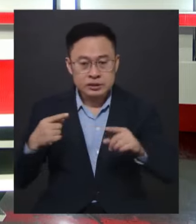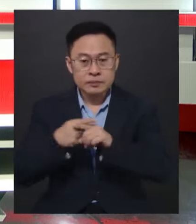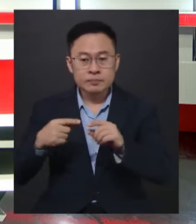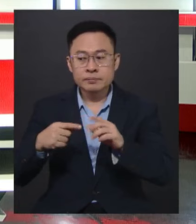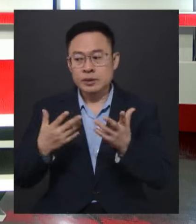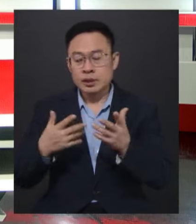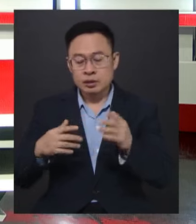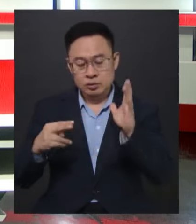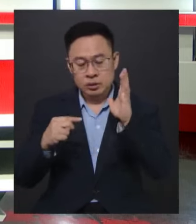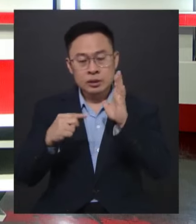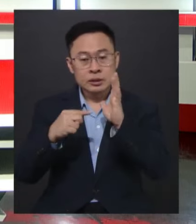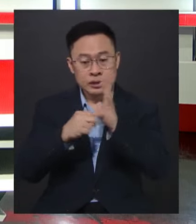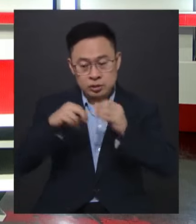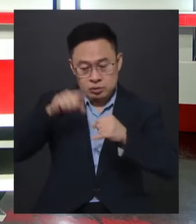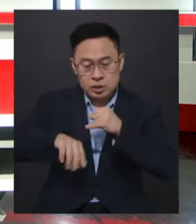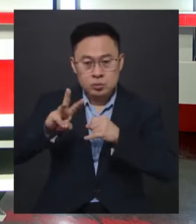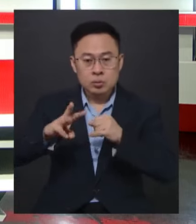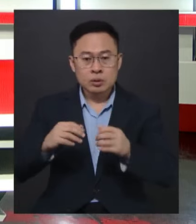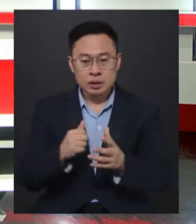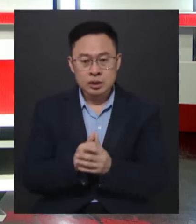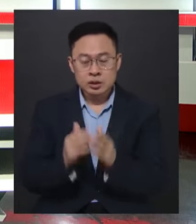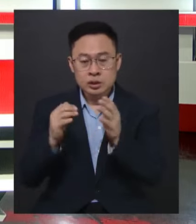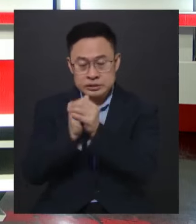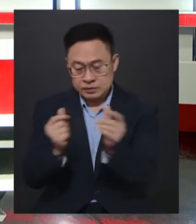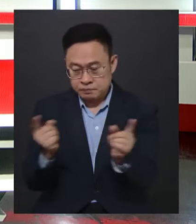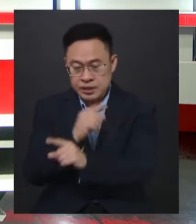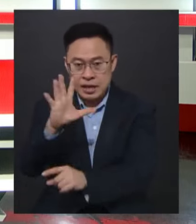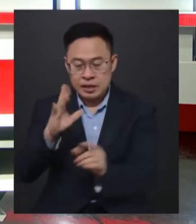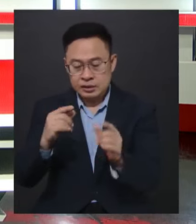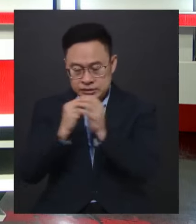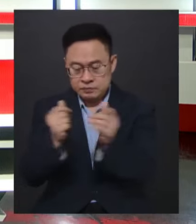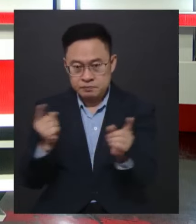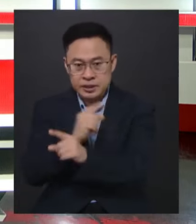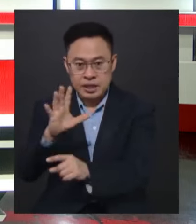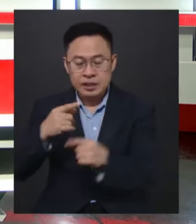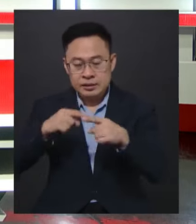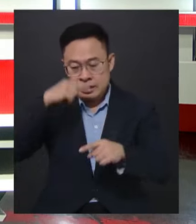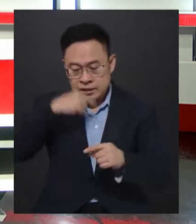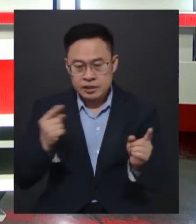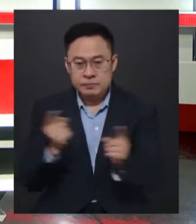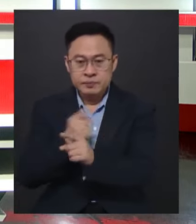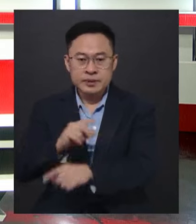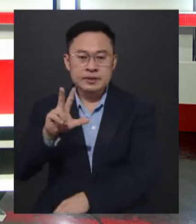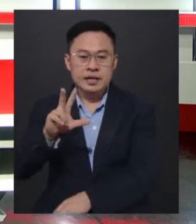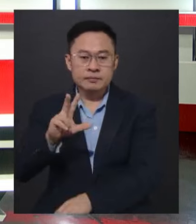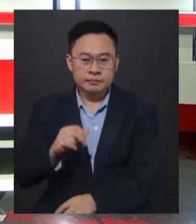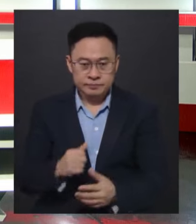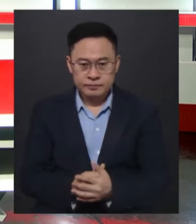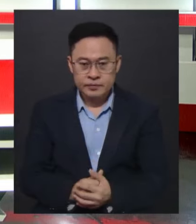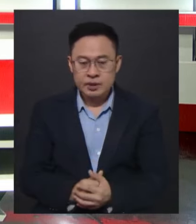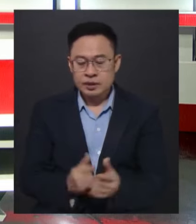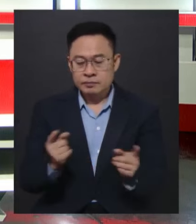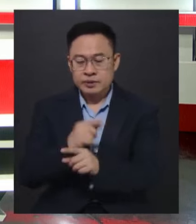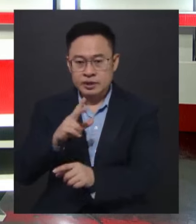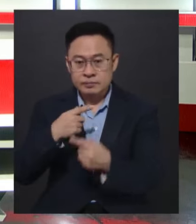เด็ดไม้ตายอะไรเหมือนกันนะเพราะเมื่อวานนี้จีนเาเปลี่ยนครบ 5คนเลยนะครับตามโควต้าของไทยเราเปลี่ยน 3ไงตนี้หลายคนก็วิพากวิจารณ์แต่ว่าอิชิก็พูด